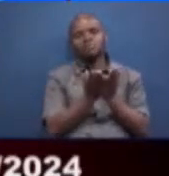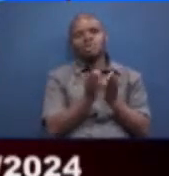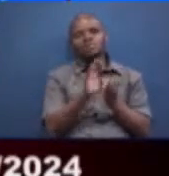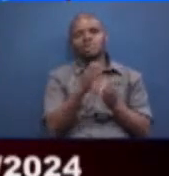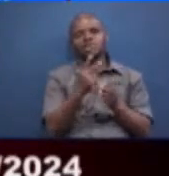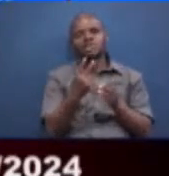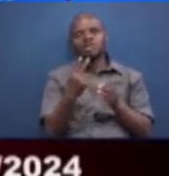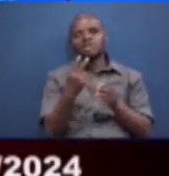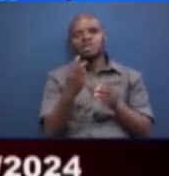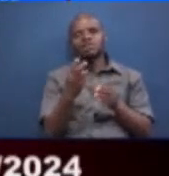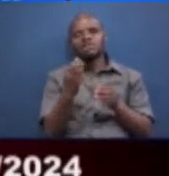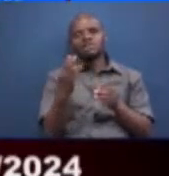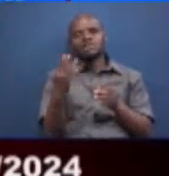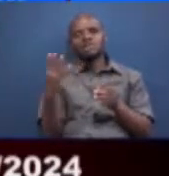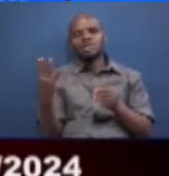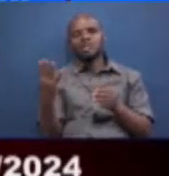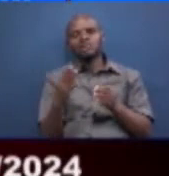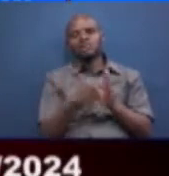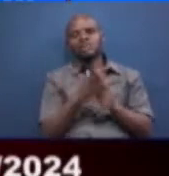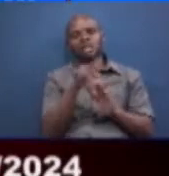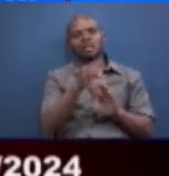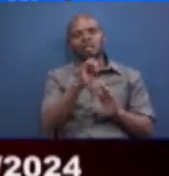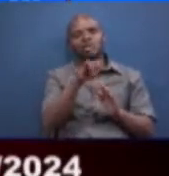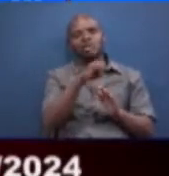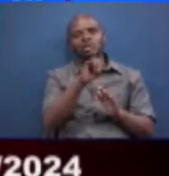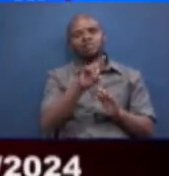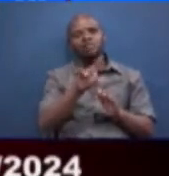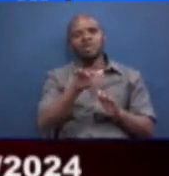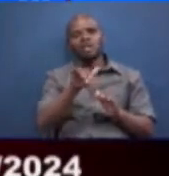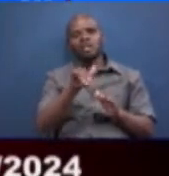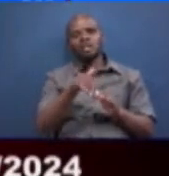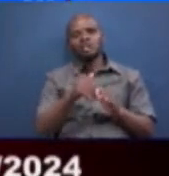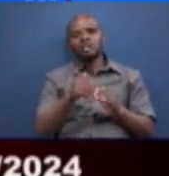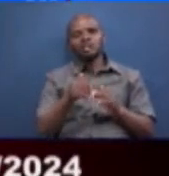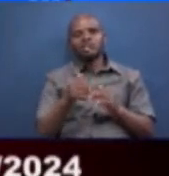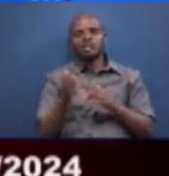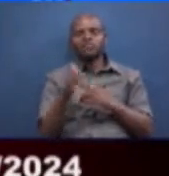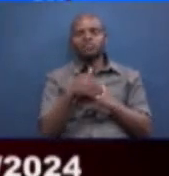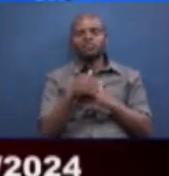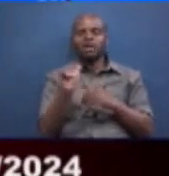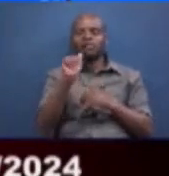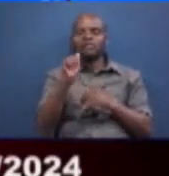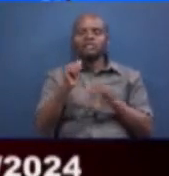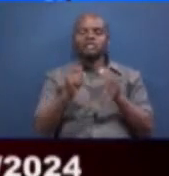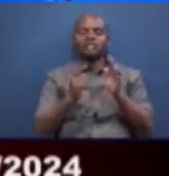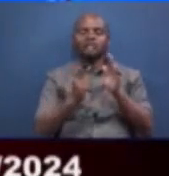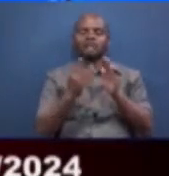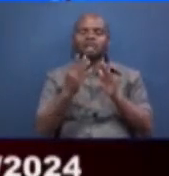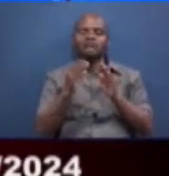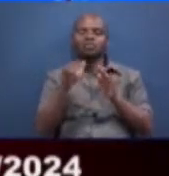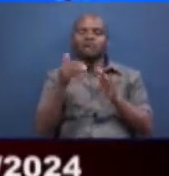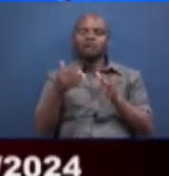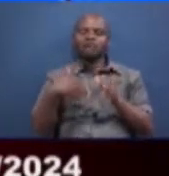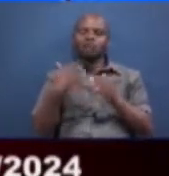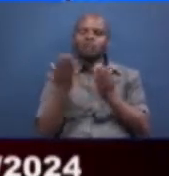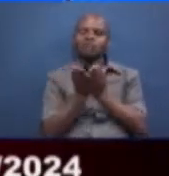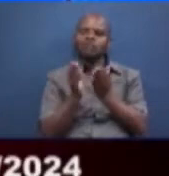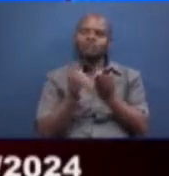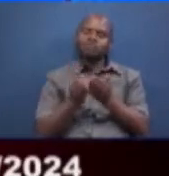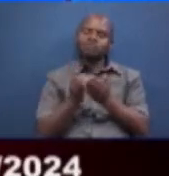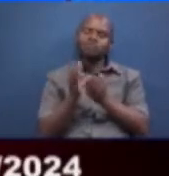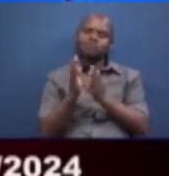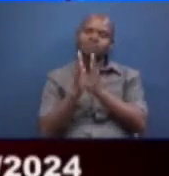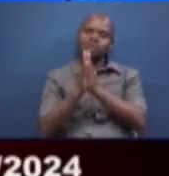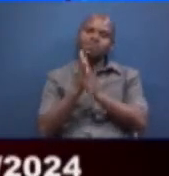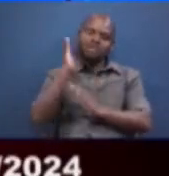wa 2023-2024 kuanzia leo Julai 15 na litafungwa Agosti 4 mwaka huu, huku ikiwataka waombaji kutuma